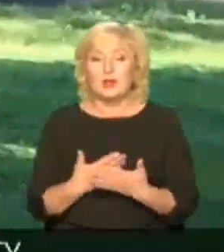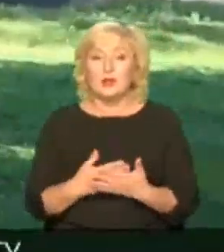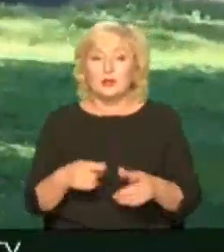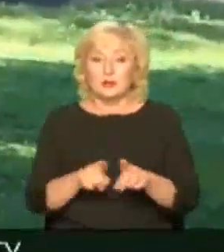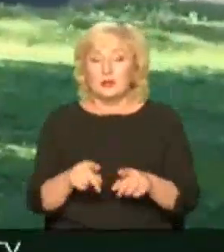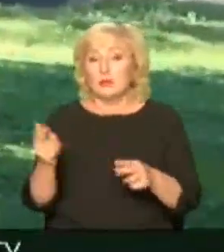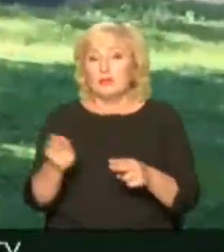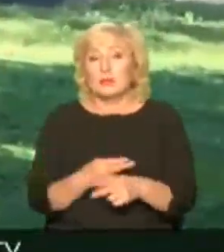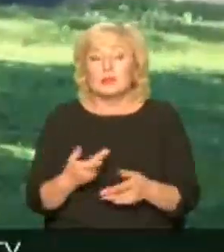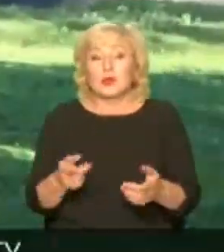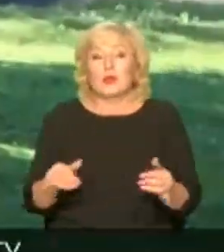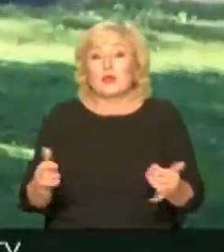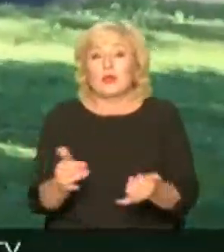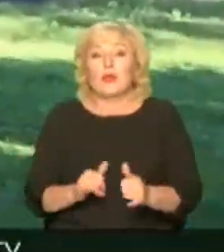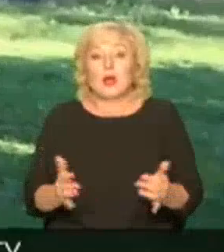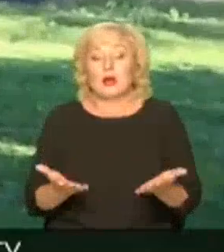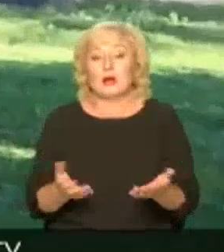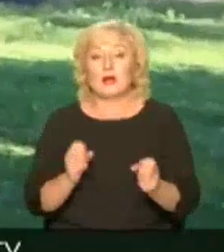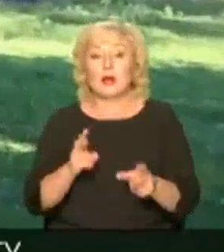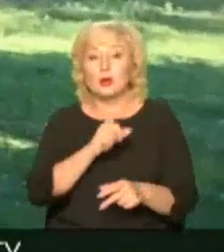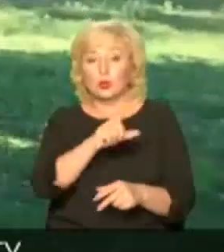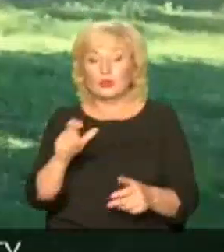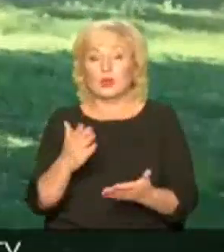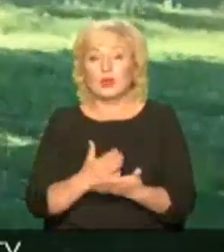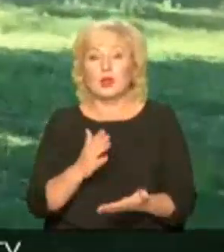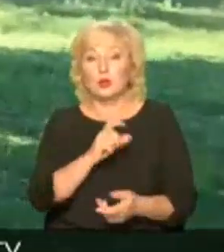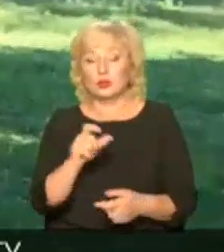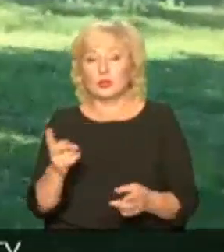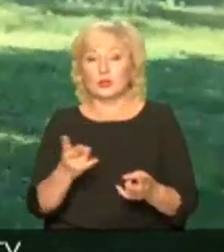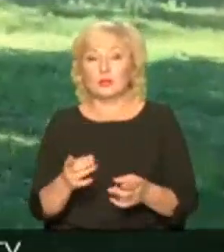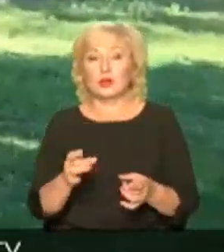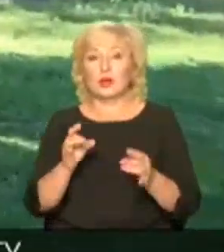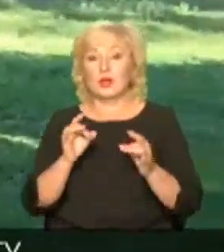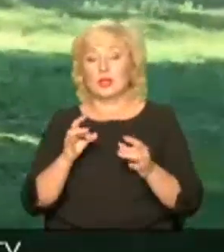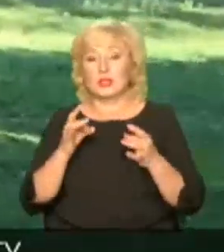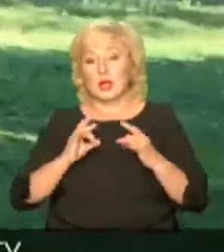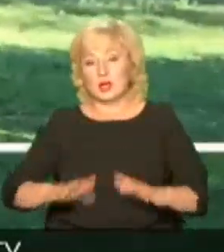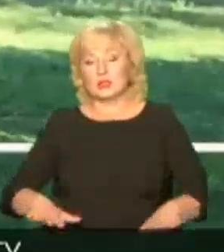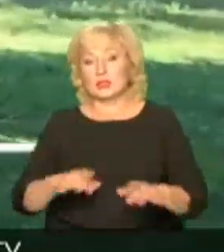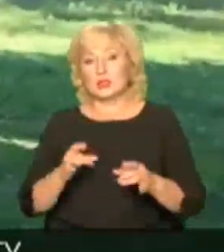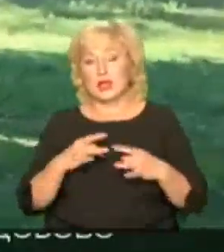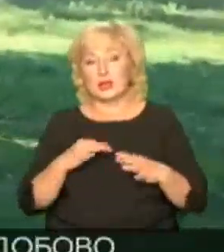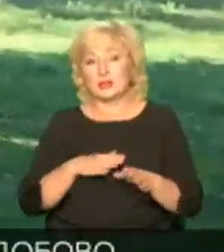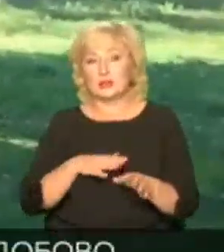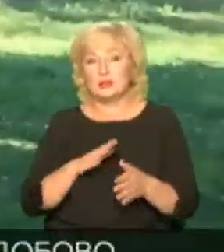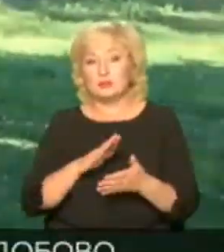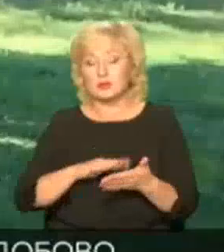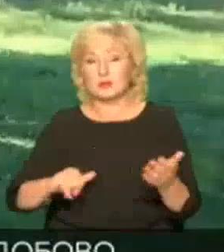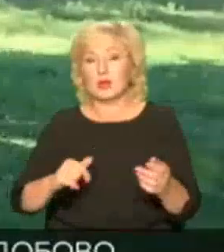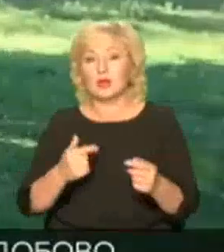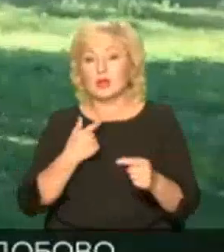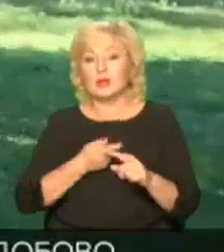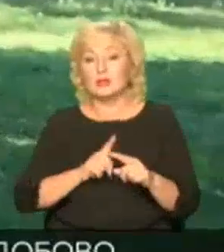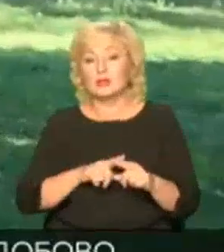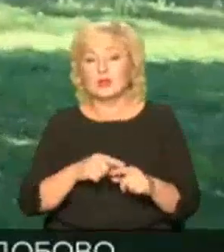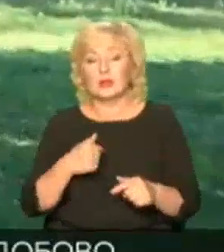цього ніяк. І, ну, люди є люди, їм треба якось знімати стрес в тому числі. Ну, особисто для мене це,